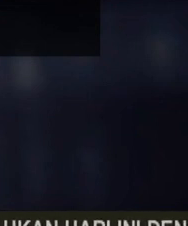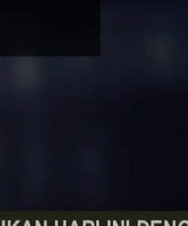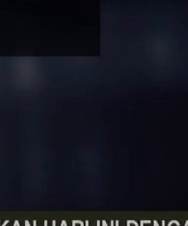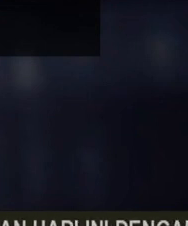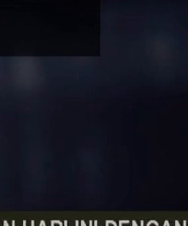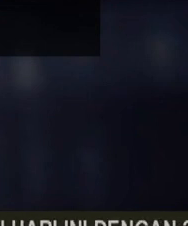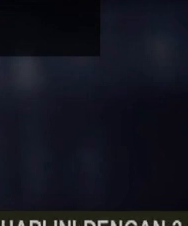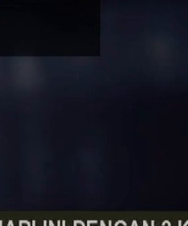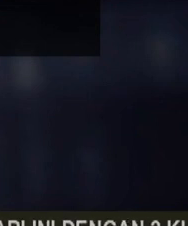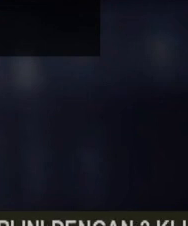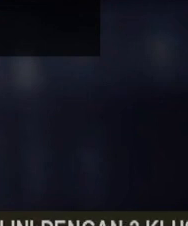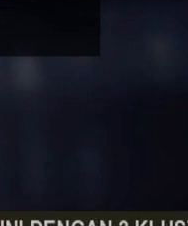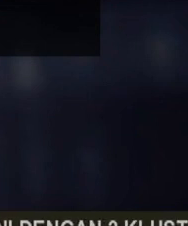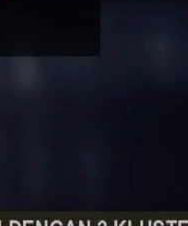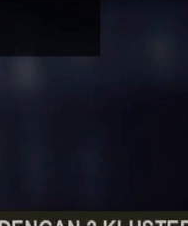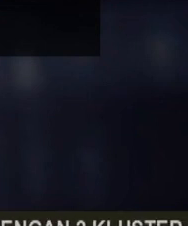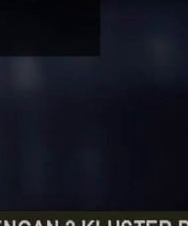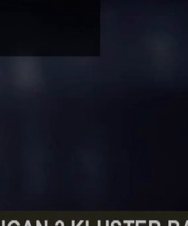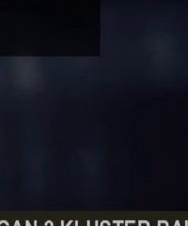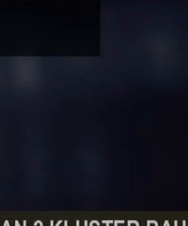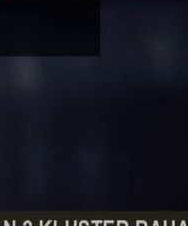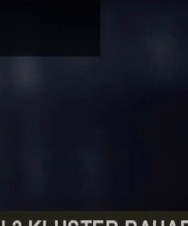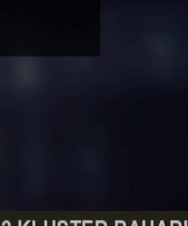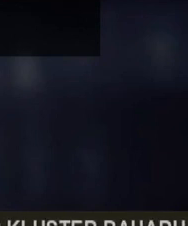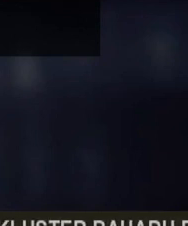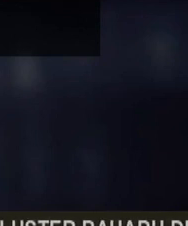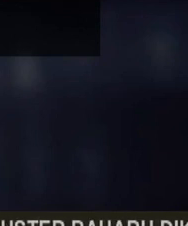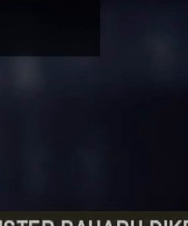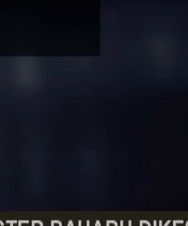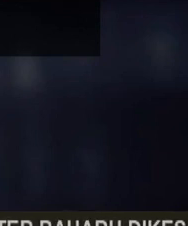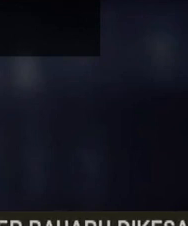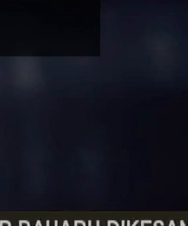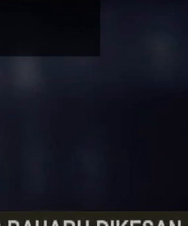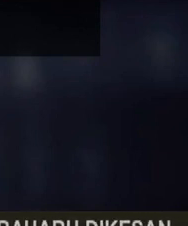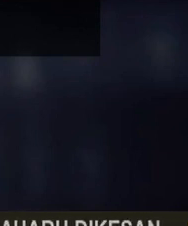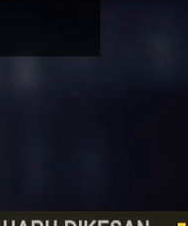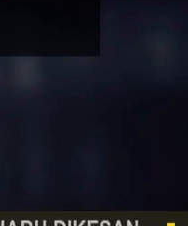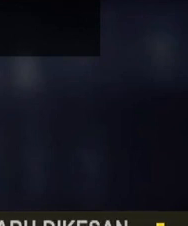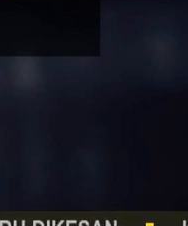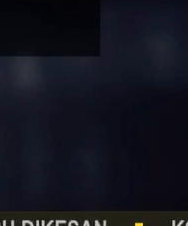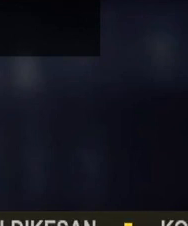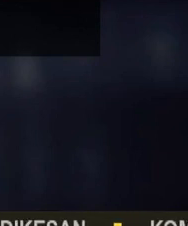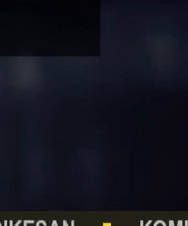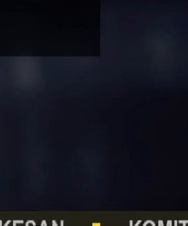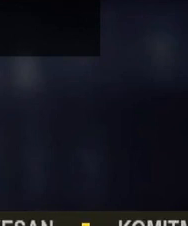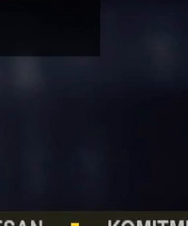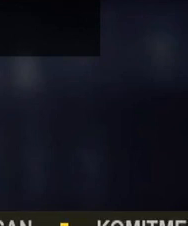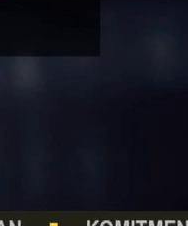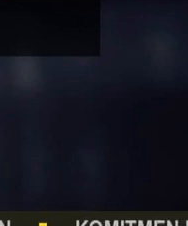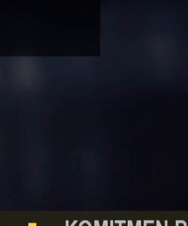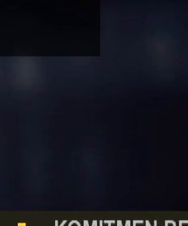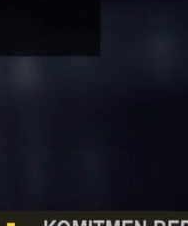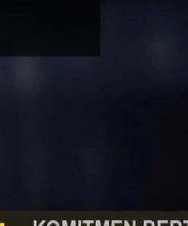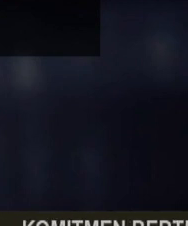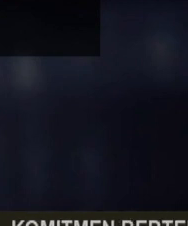bagi tahun taksiran yang berkenaan kegagalan untuk menghadapkan nya adalah suatu kesalahan dibawa halte Cukai pendapatan penggal